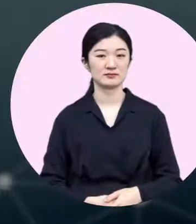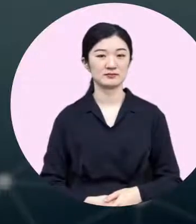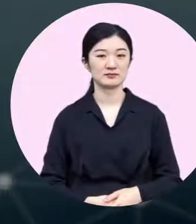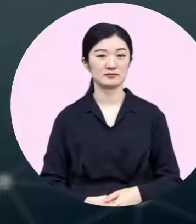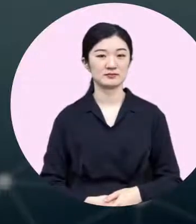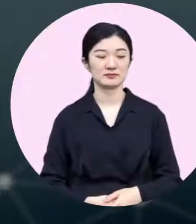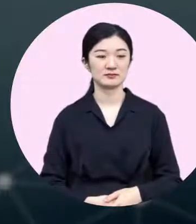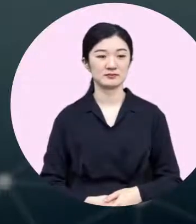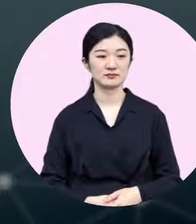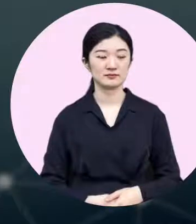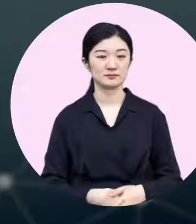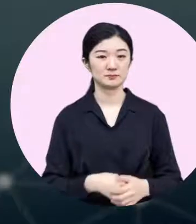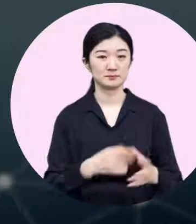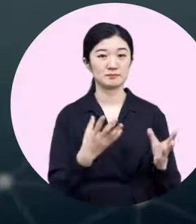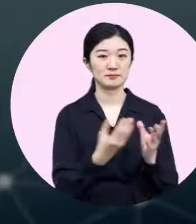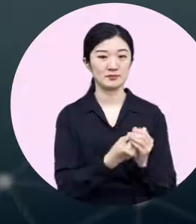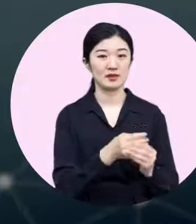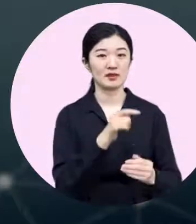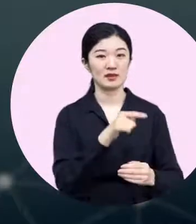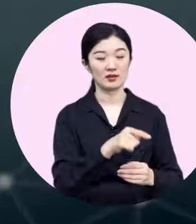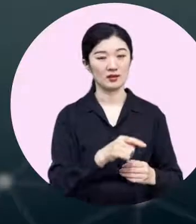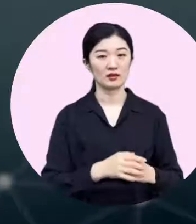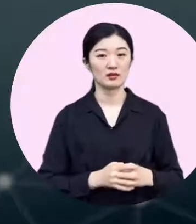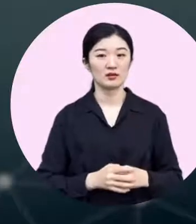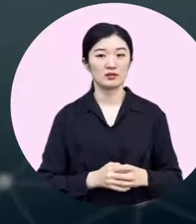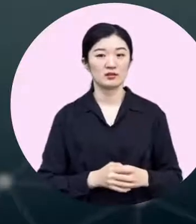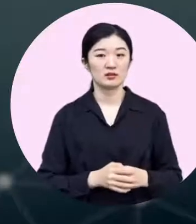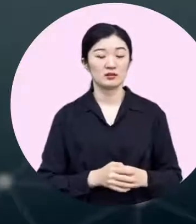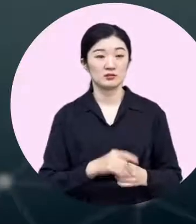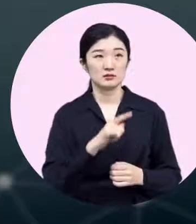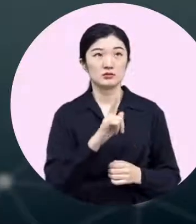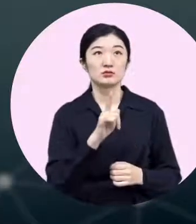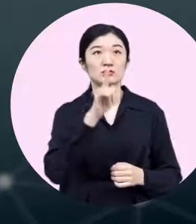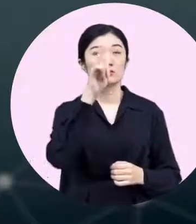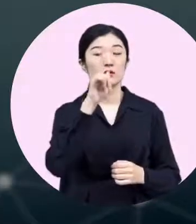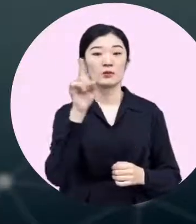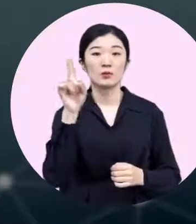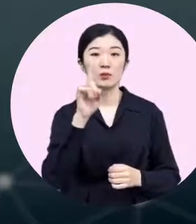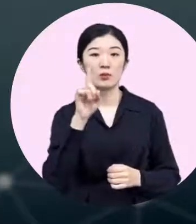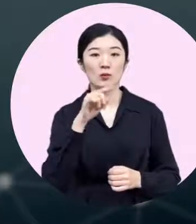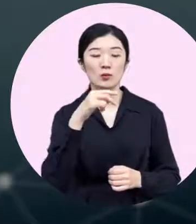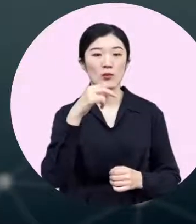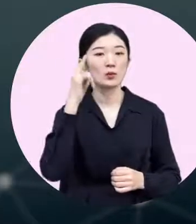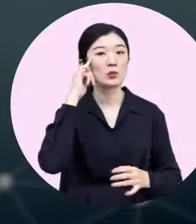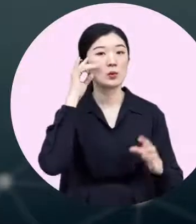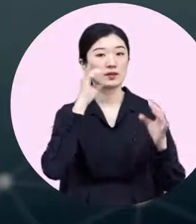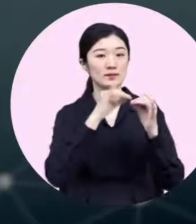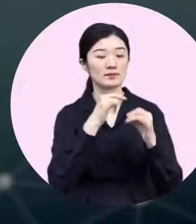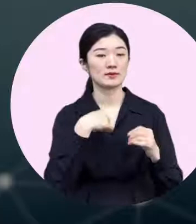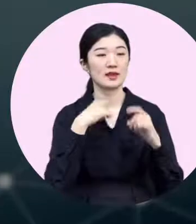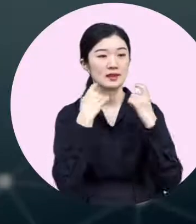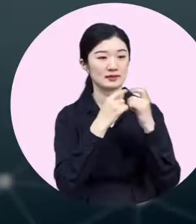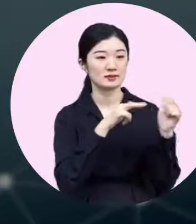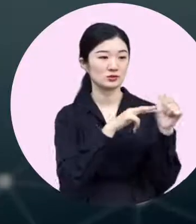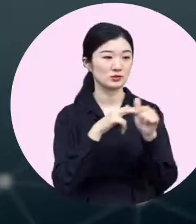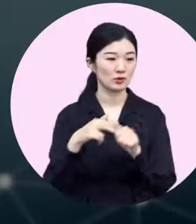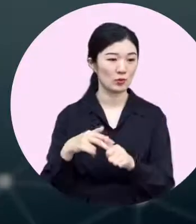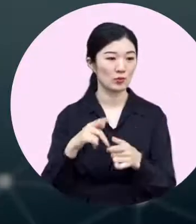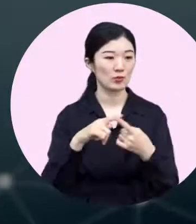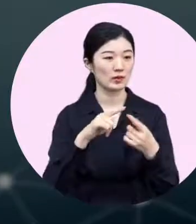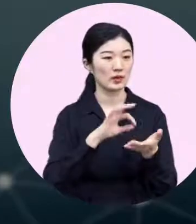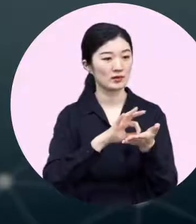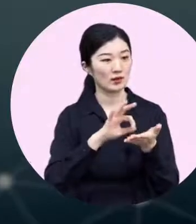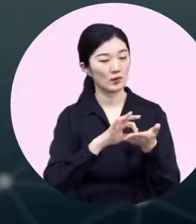이렇게 해서 설정 한번 해볼게요. 네. 자, 그러면 이제 상단에, 오른쪽 상단에 동의함 있죠? 네, 개인정보 수집, 이용 등에